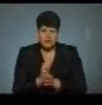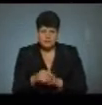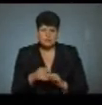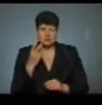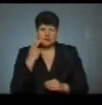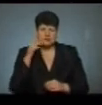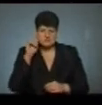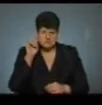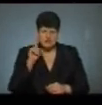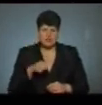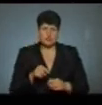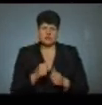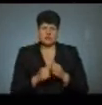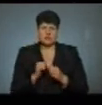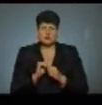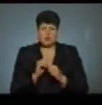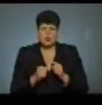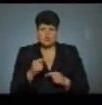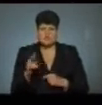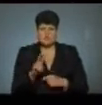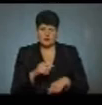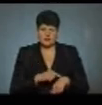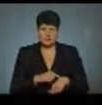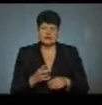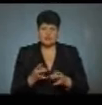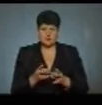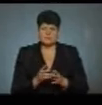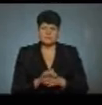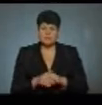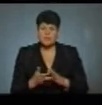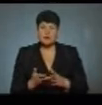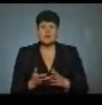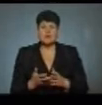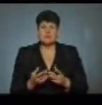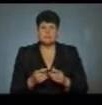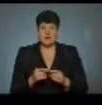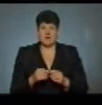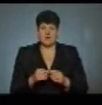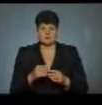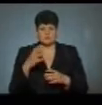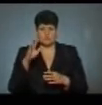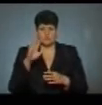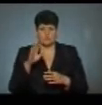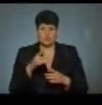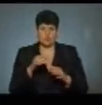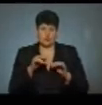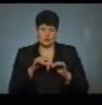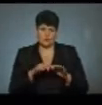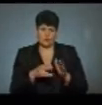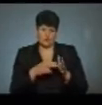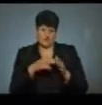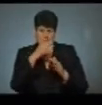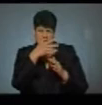через кожні 2 години потрібно дезінфікувати. Біля таблиці розкладу руху поїздів стоїть Галина, яка відмовилась називати своє